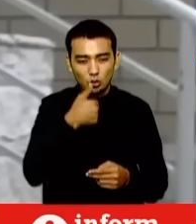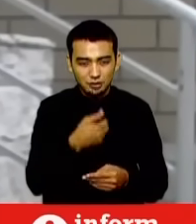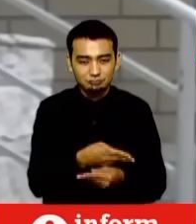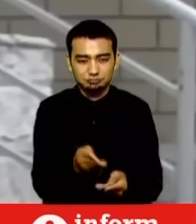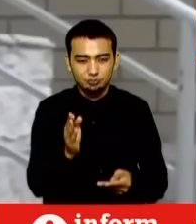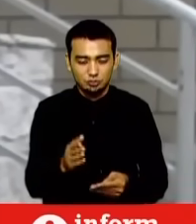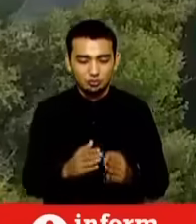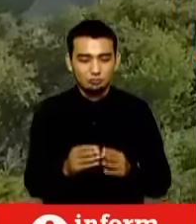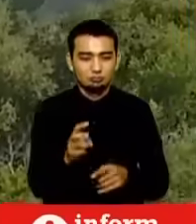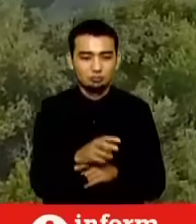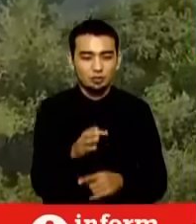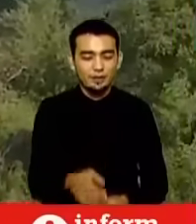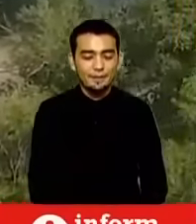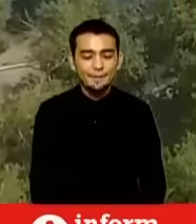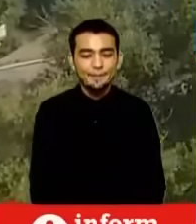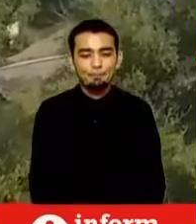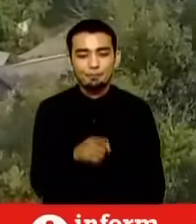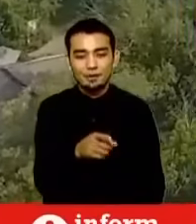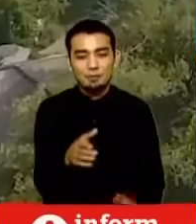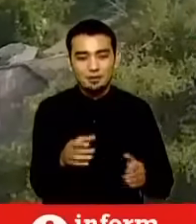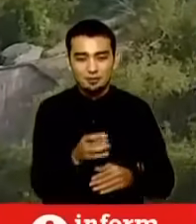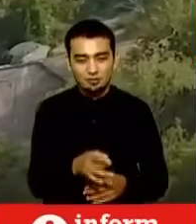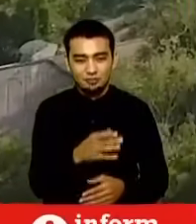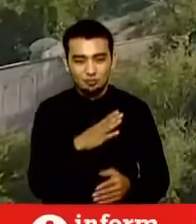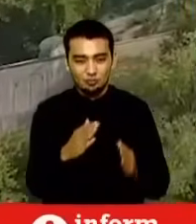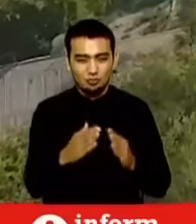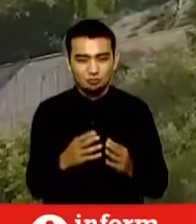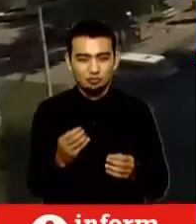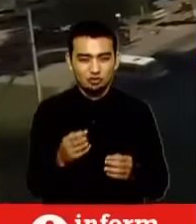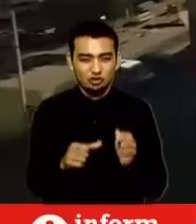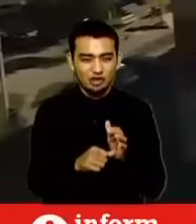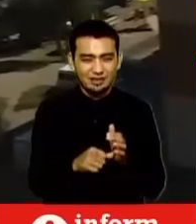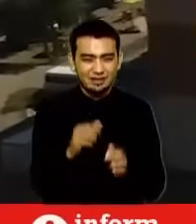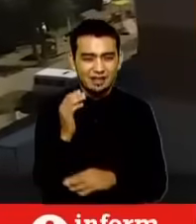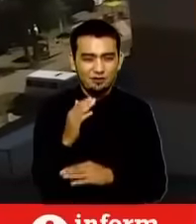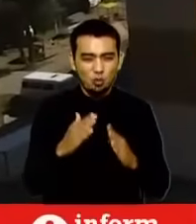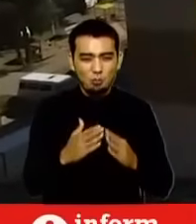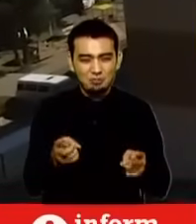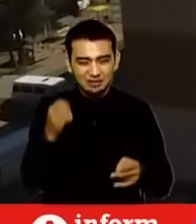после возобновления работ. Бүгінде бұл шағын ауданда орнынан сүрілмеген 6 ағаш үй қалған. Бұл жолы